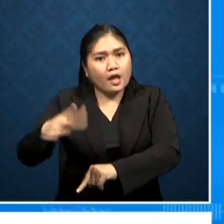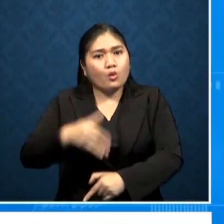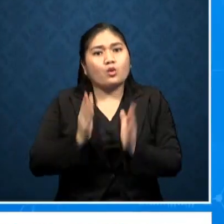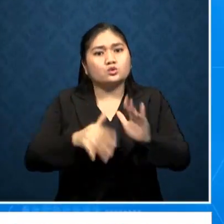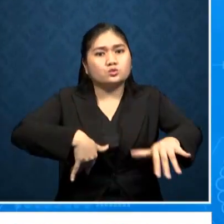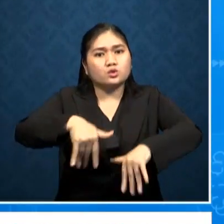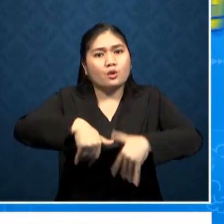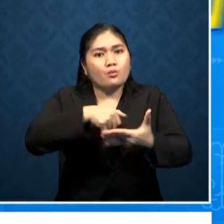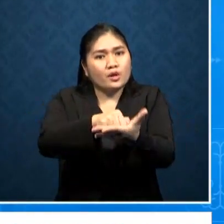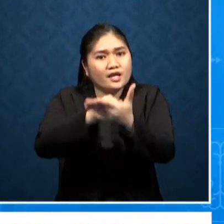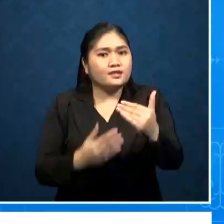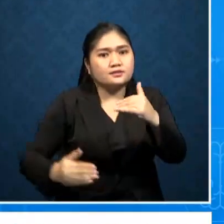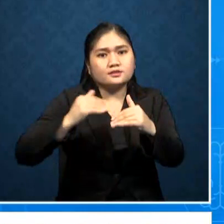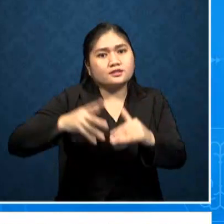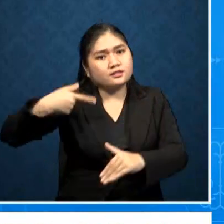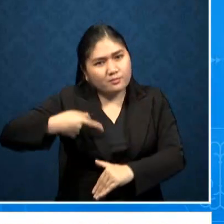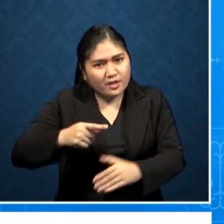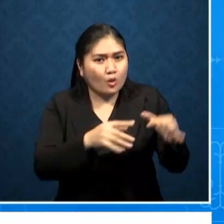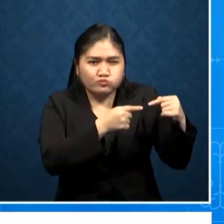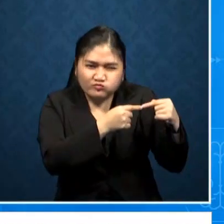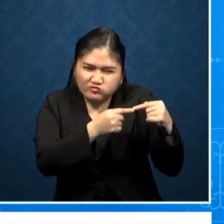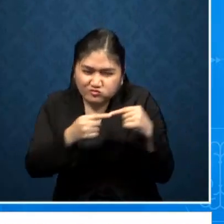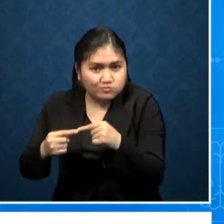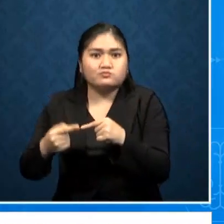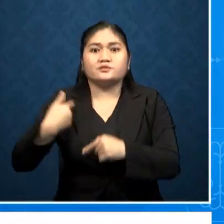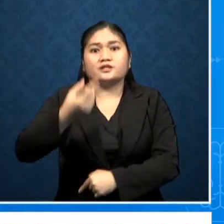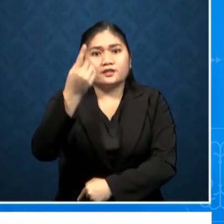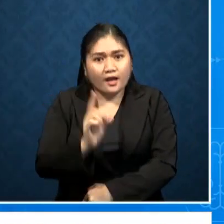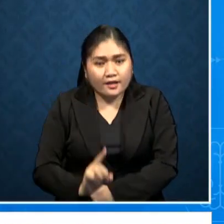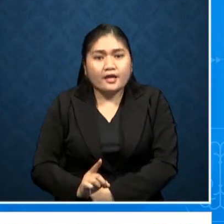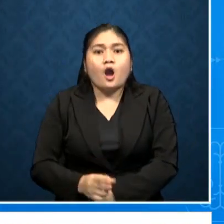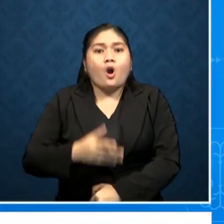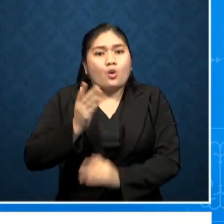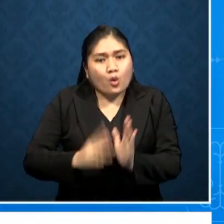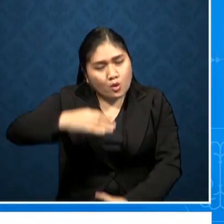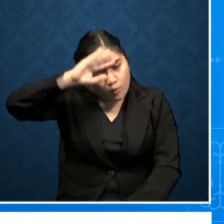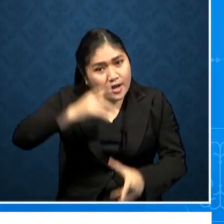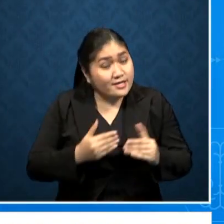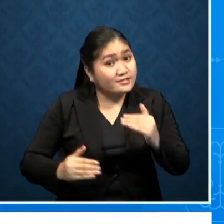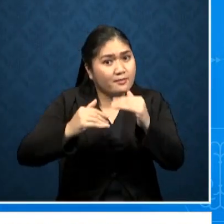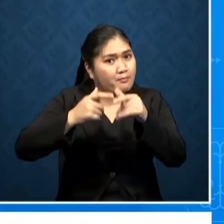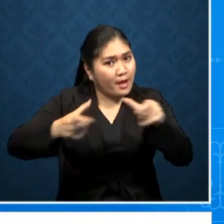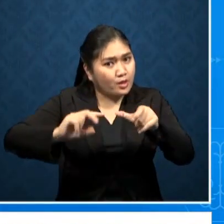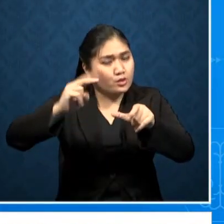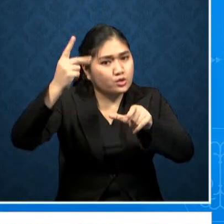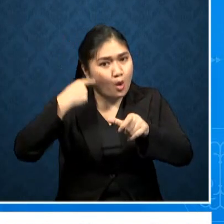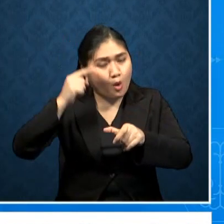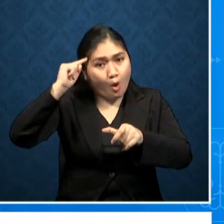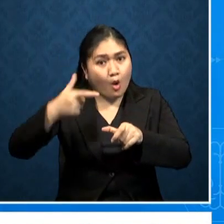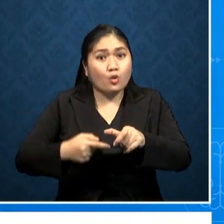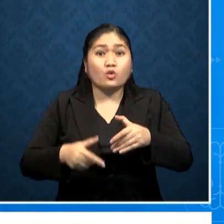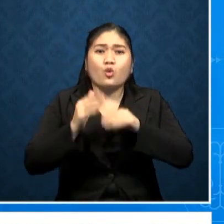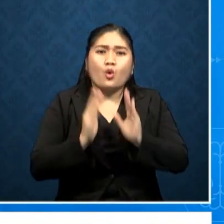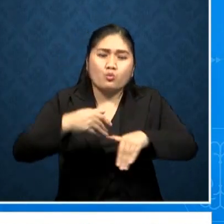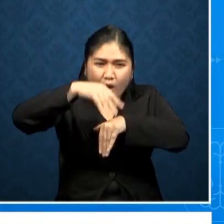ใรบบริการตามสิทธิประโยติทจําเป็นอย่างต่อเนื่องดังนี้ผู้ปวยสทธิบัตทองเข้าถึงบริการแบบผู้ปวยนอก